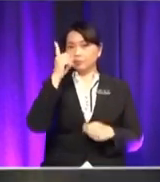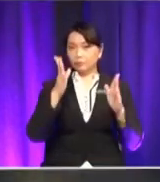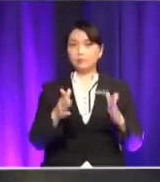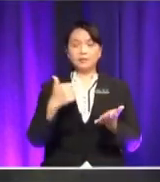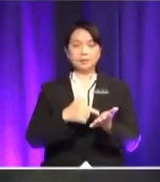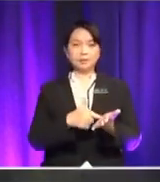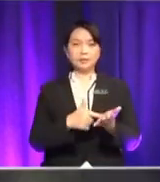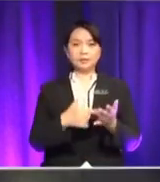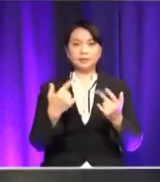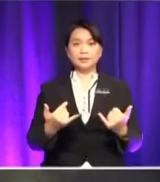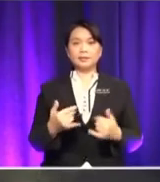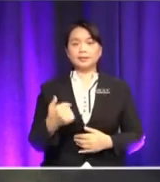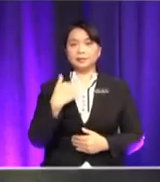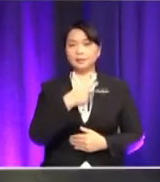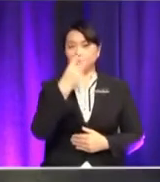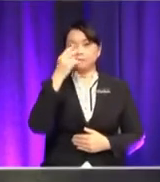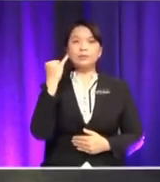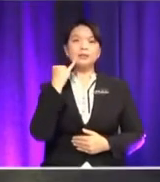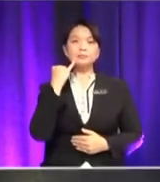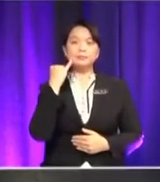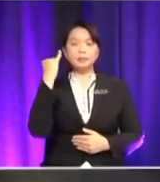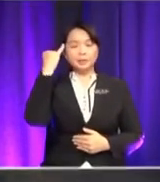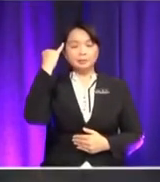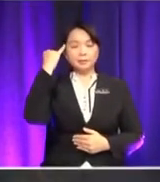Iman amsyah wakil